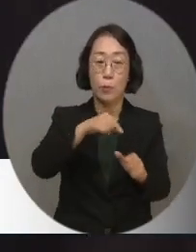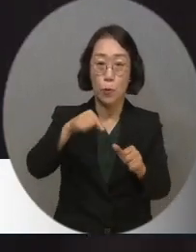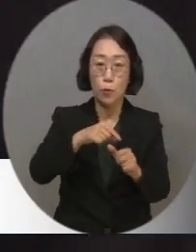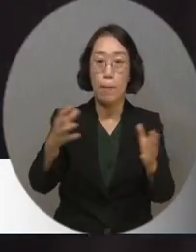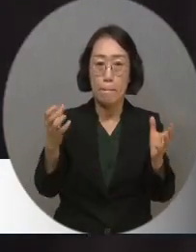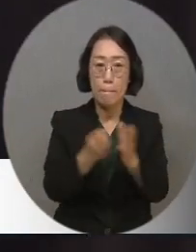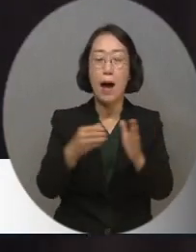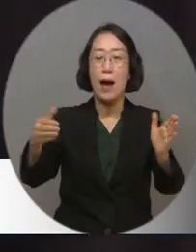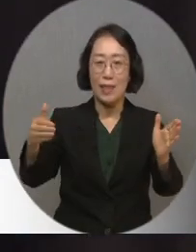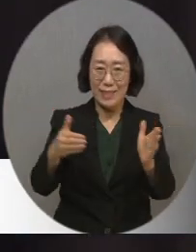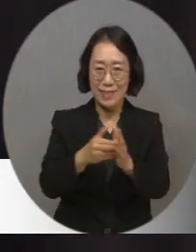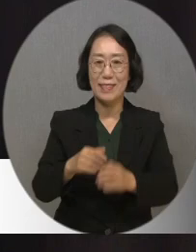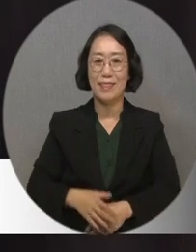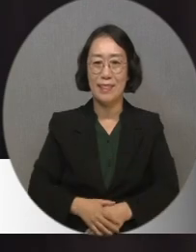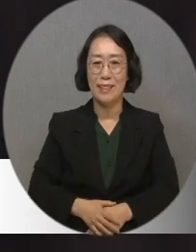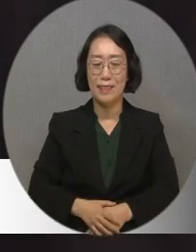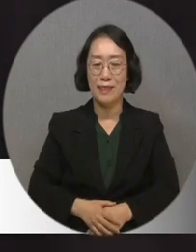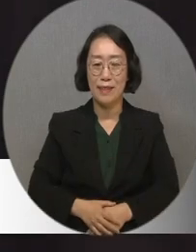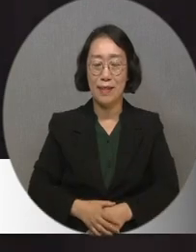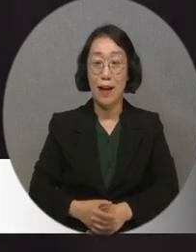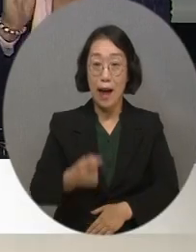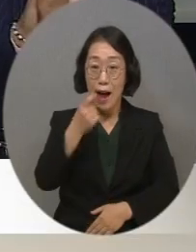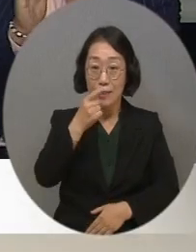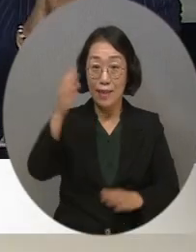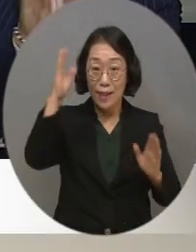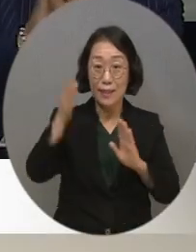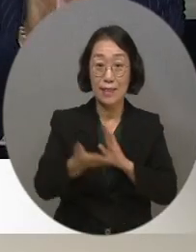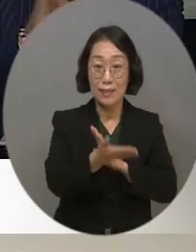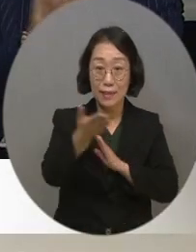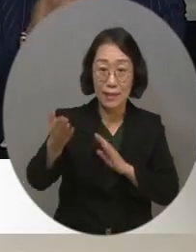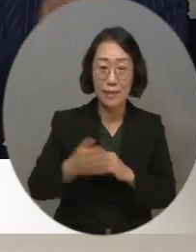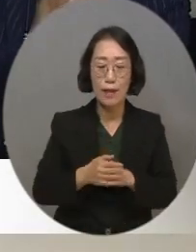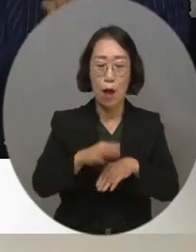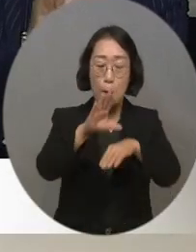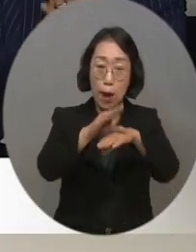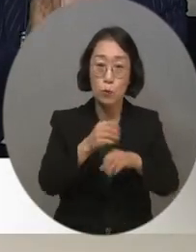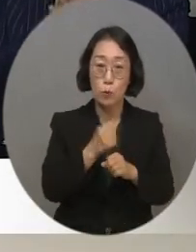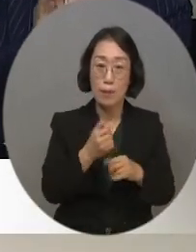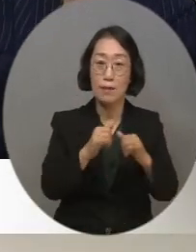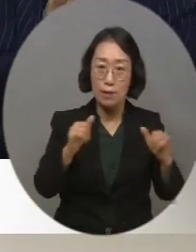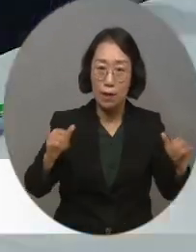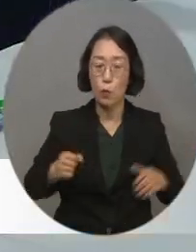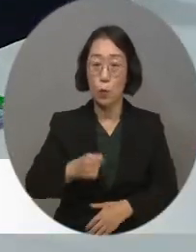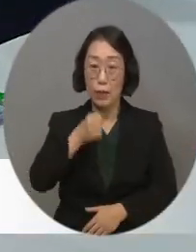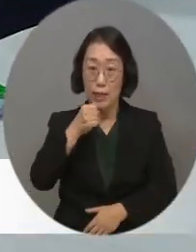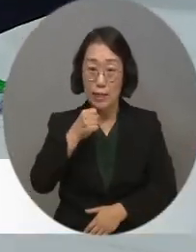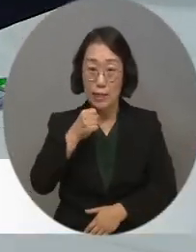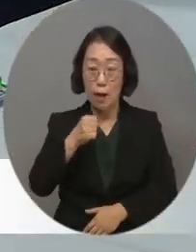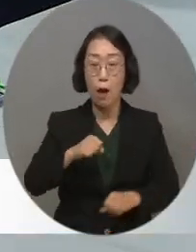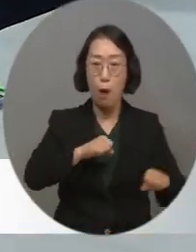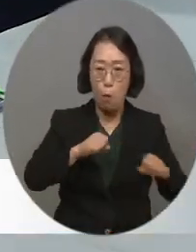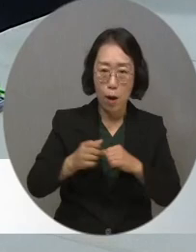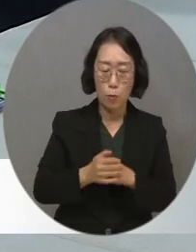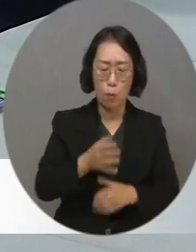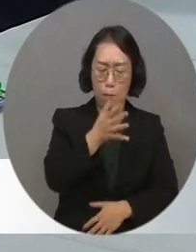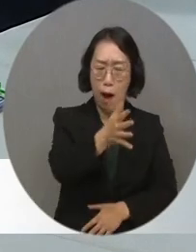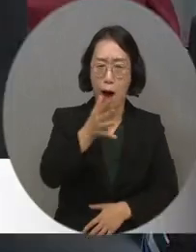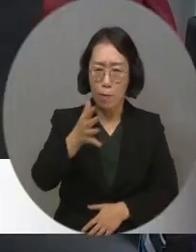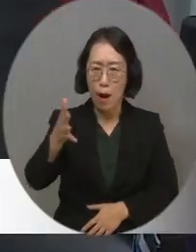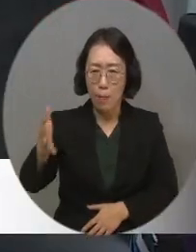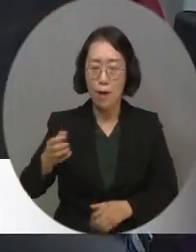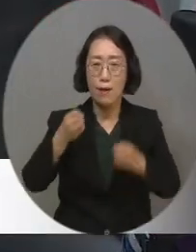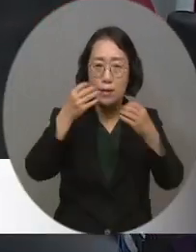마쳤습니다. 이제 교육생들은 장애인 방송 전문가이자 전문 기자로서 다양한 영역에서